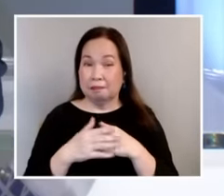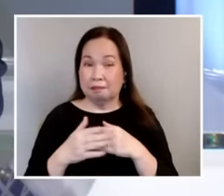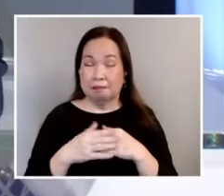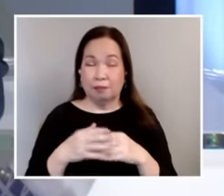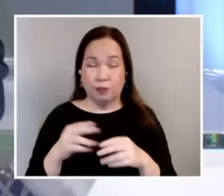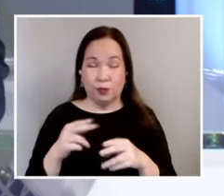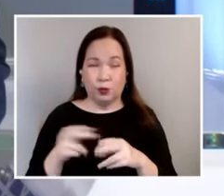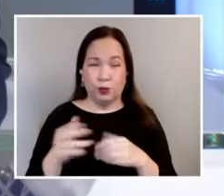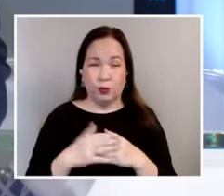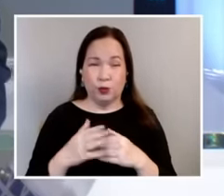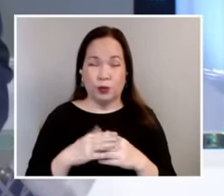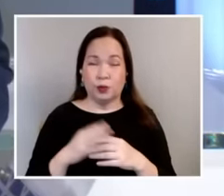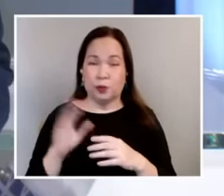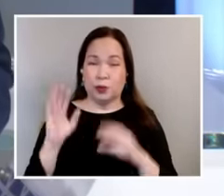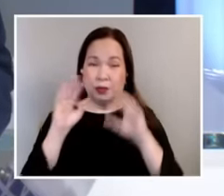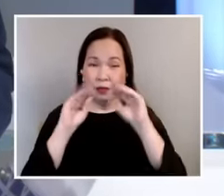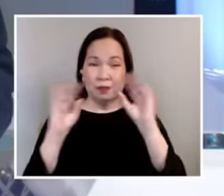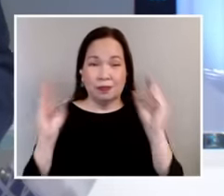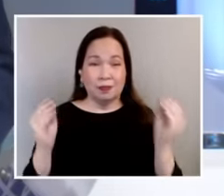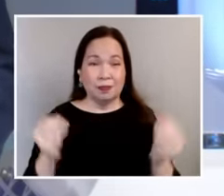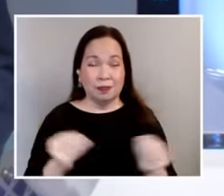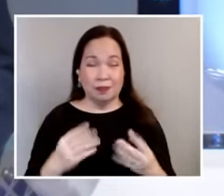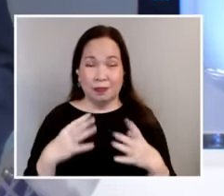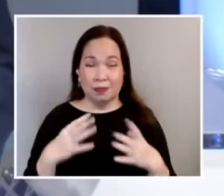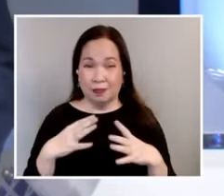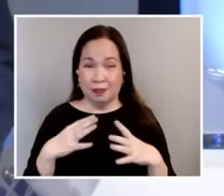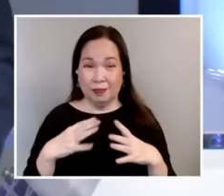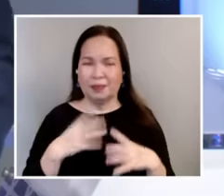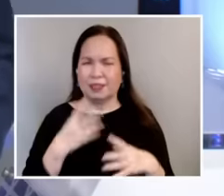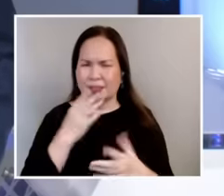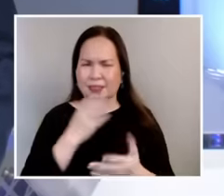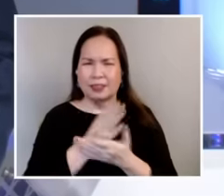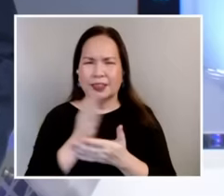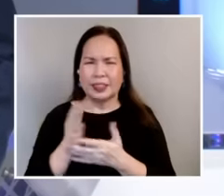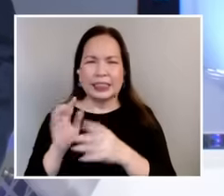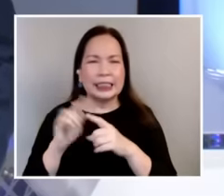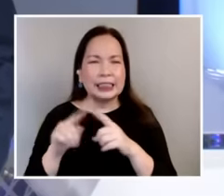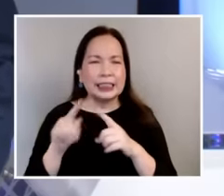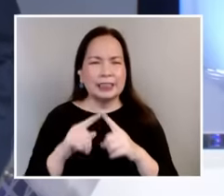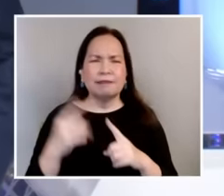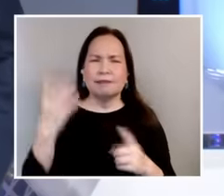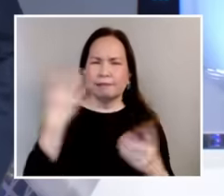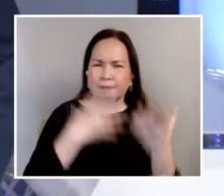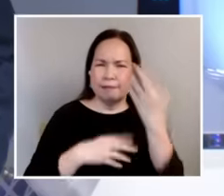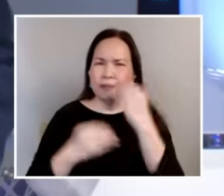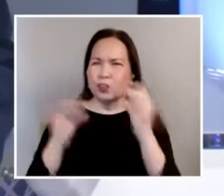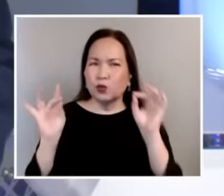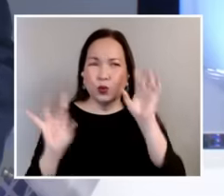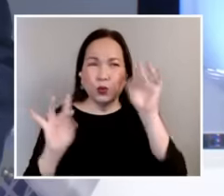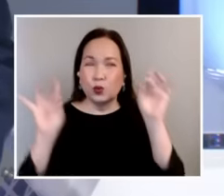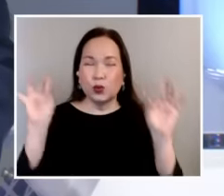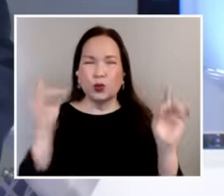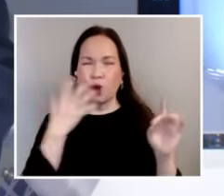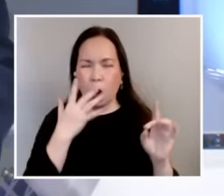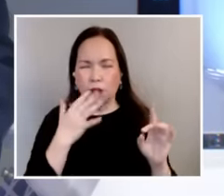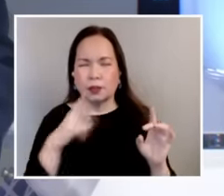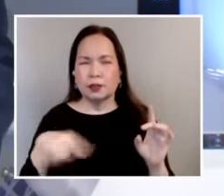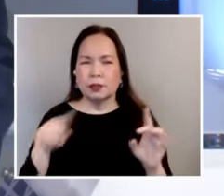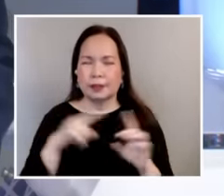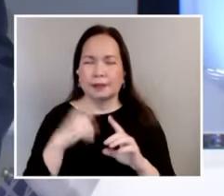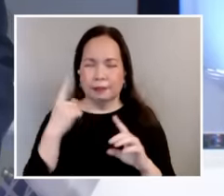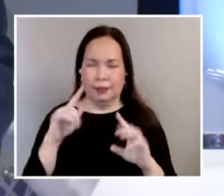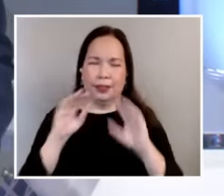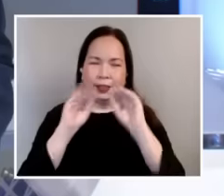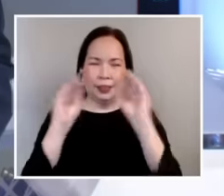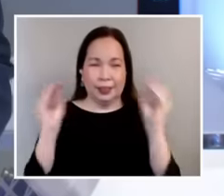ang holiday season. Tara na't libutin po natin ang ilan sa mga makukulay na palamuting pamasko